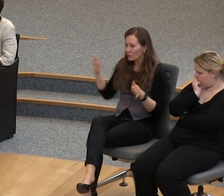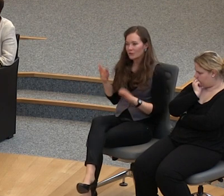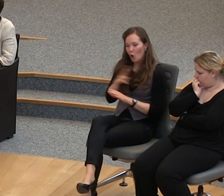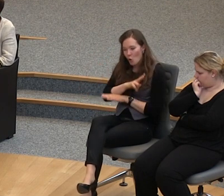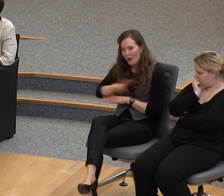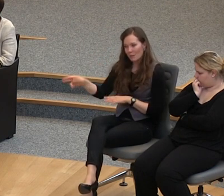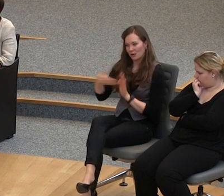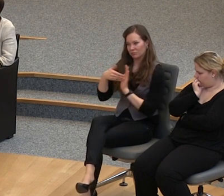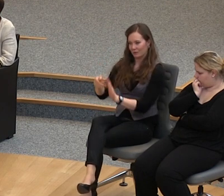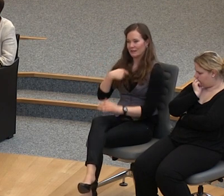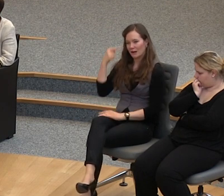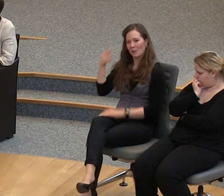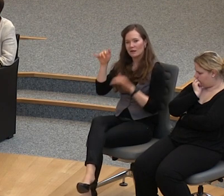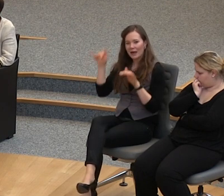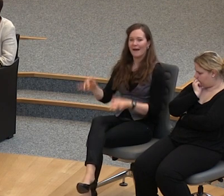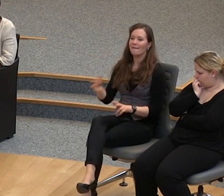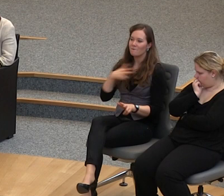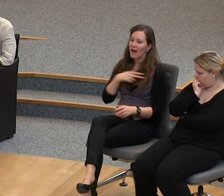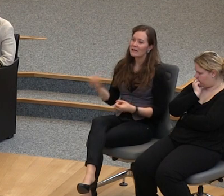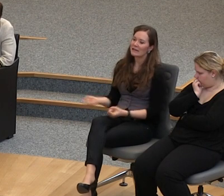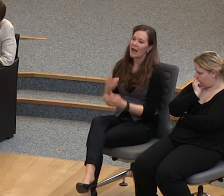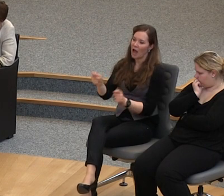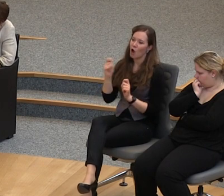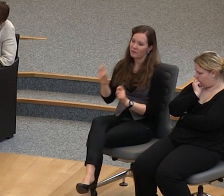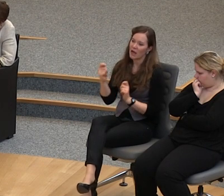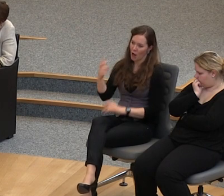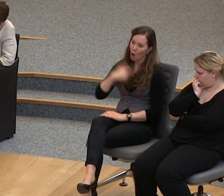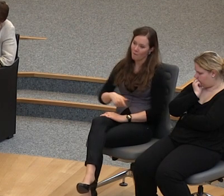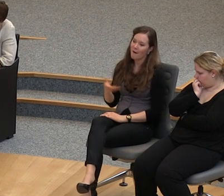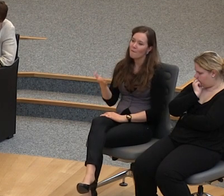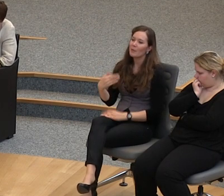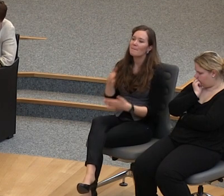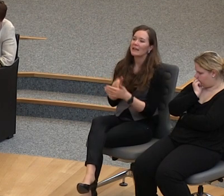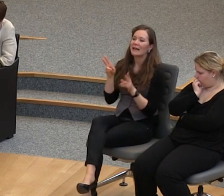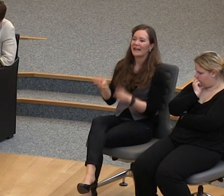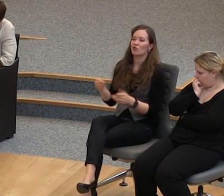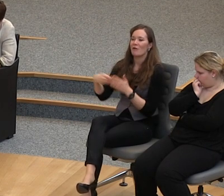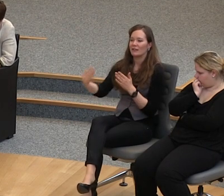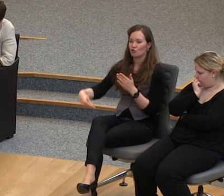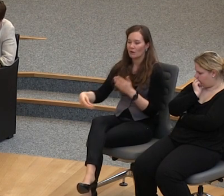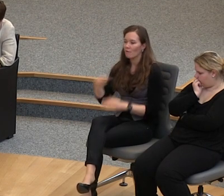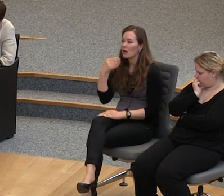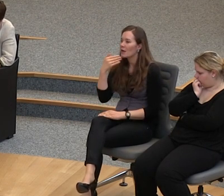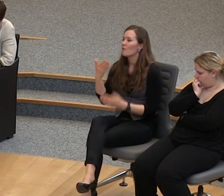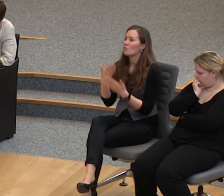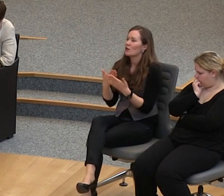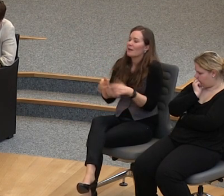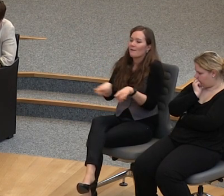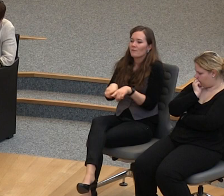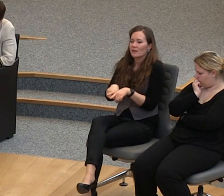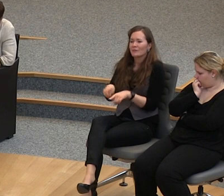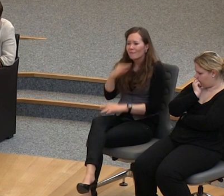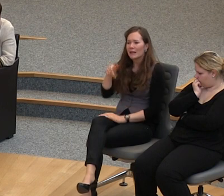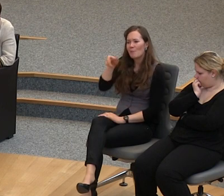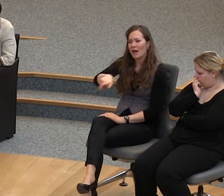Ich glaube, da haben wir ganz klare Aufträge von der Behindertenrechtskonvention. Und wir dürfen zum Beispiel so etwas, viele